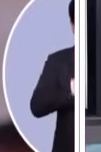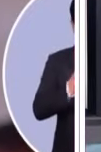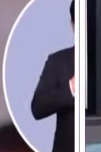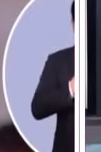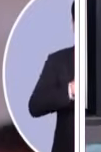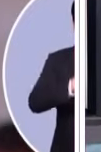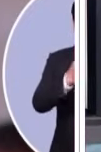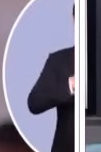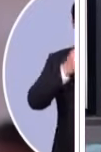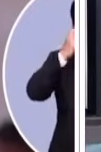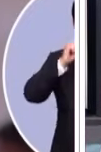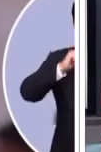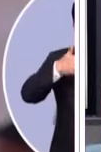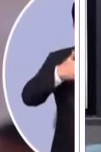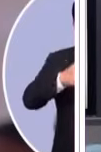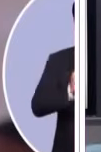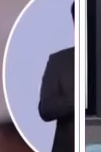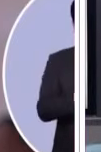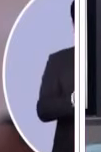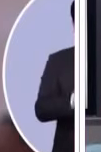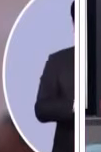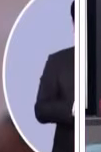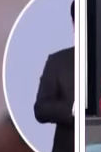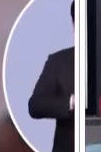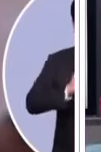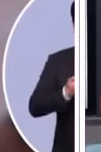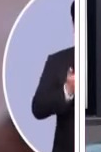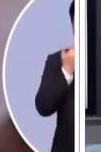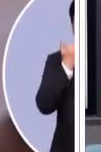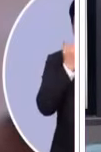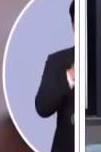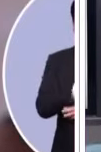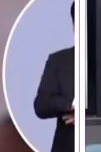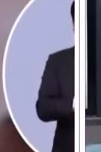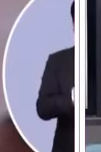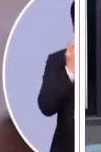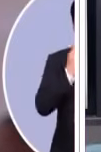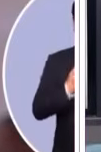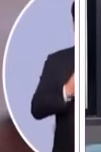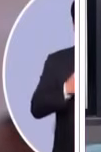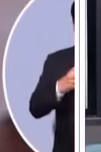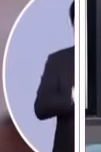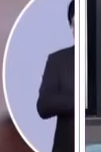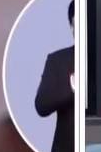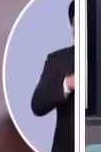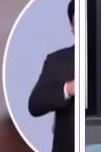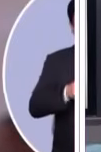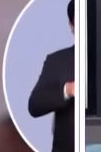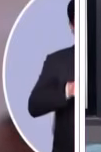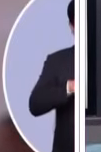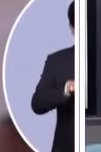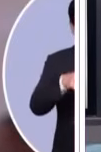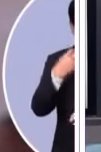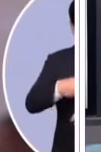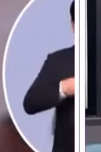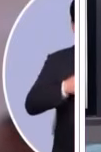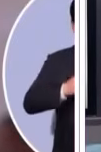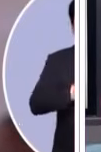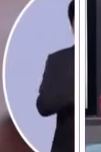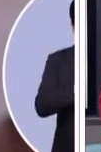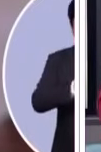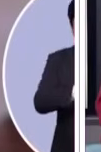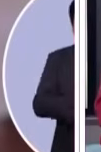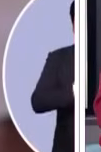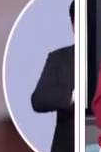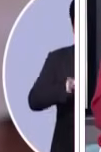么？所以只能等到什么？等到元旦的时候了。那韩国瑜院长的讲话的内容，跟这个赖清德总统讲话内容，他们两个